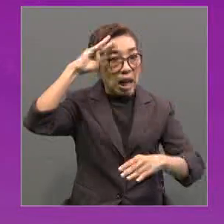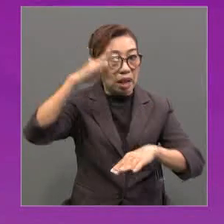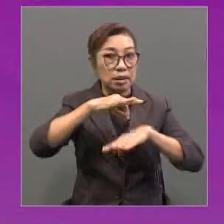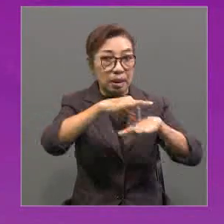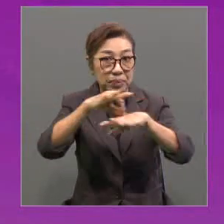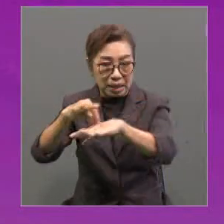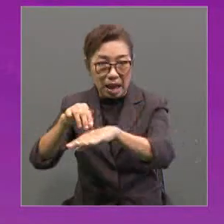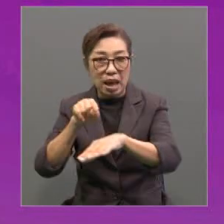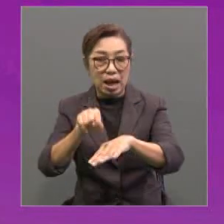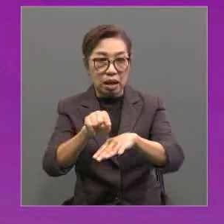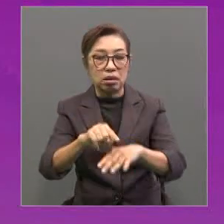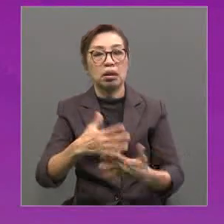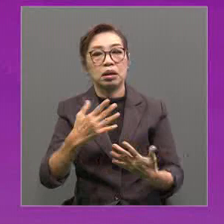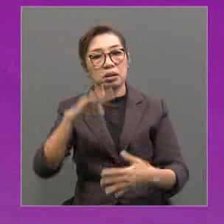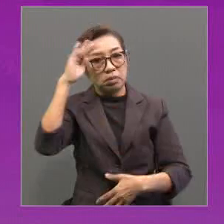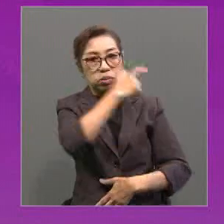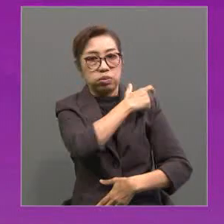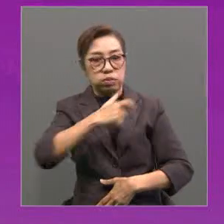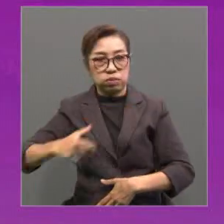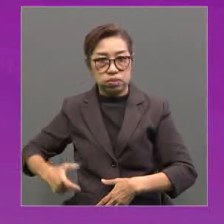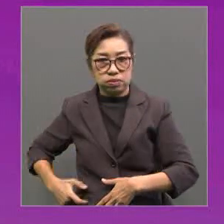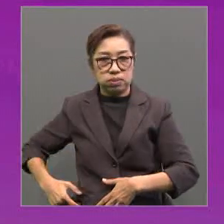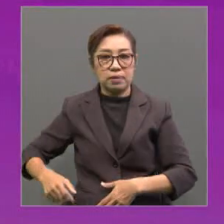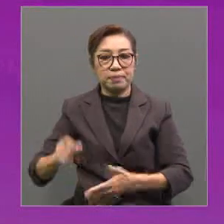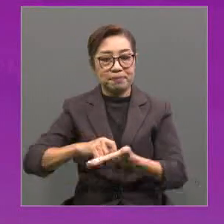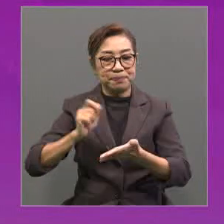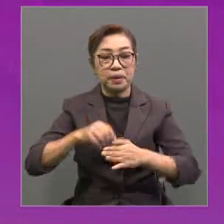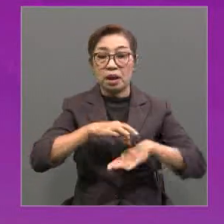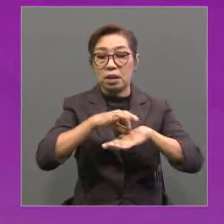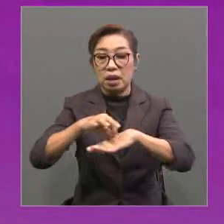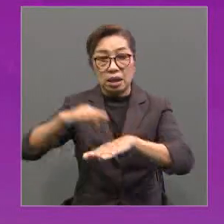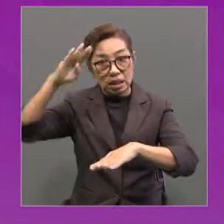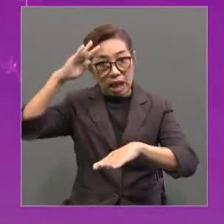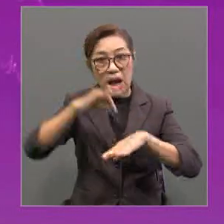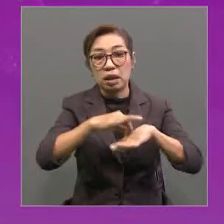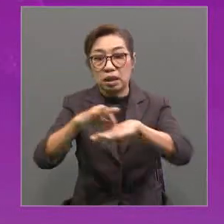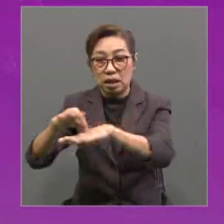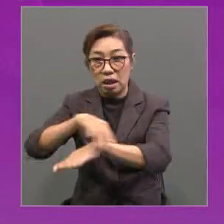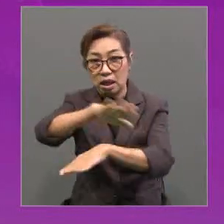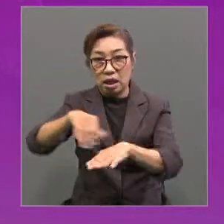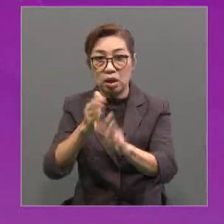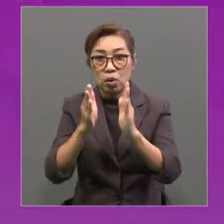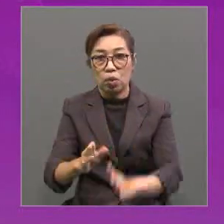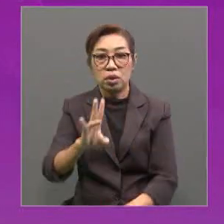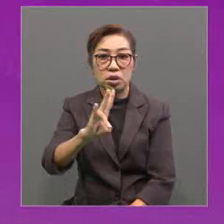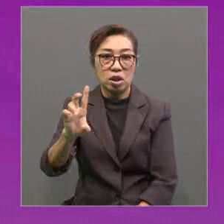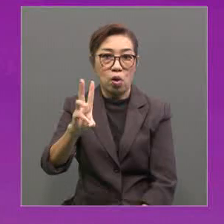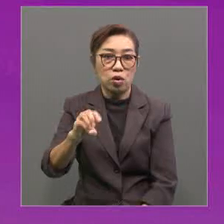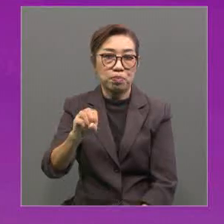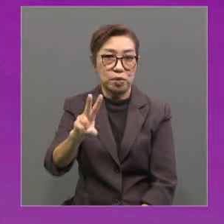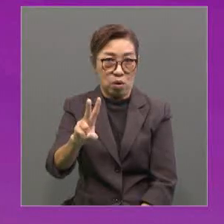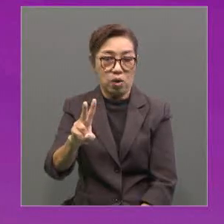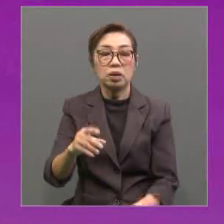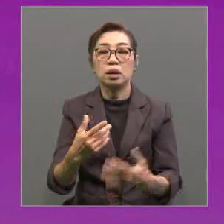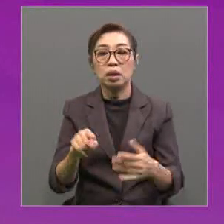โดยมีพระบรมราชโองการโปรดเกล้าโปรดกระหม่อมให้นายทหารรับราชการสนองพระเดชพระคุณจำนวน 762ตำแหน่งค่ะ